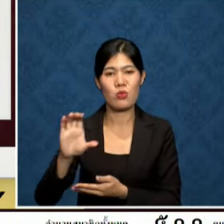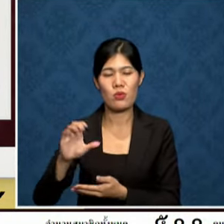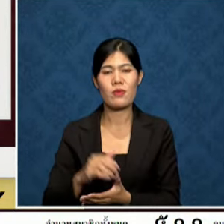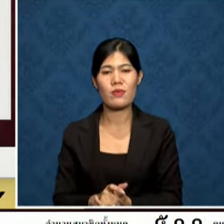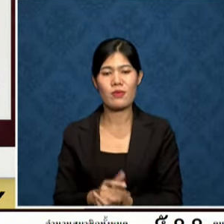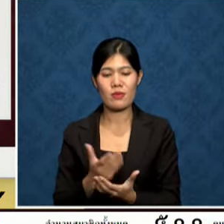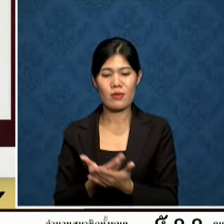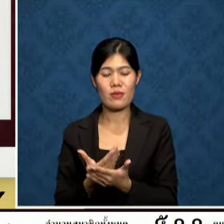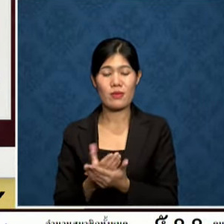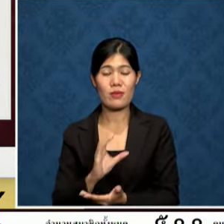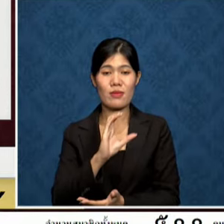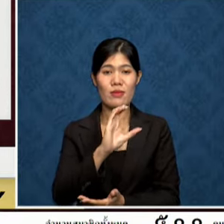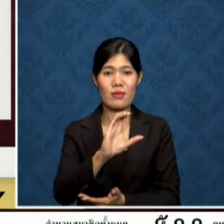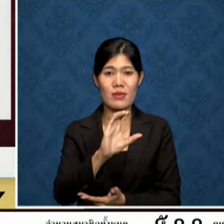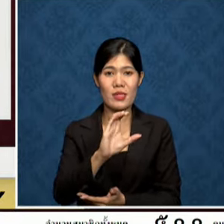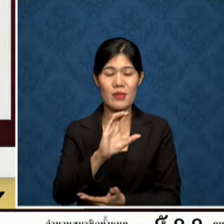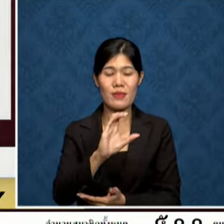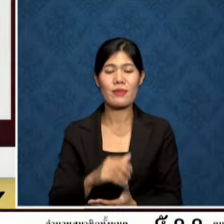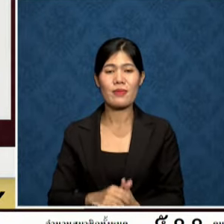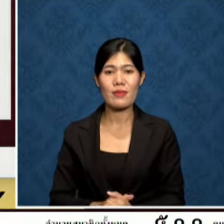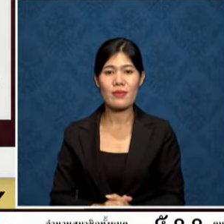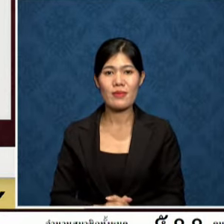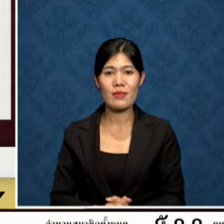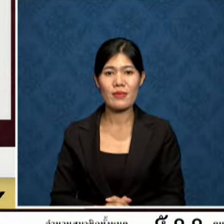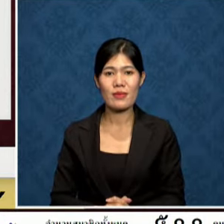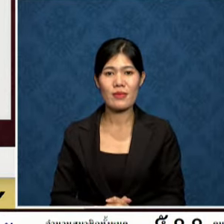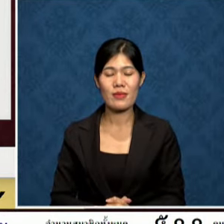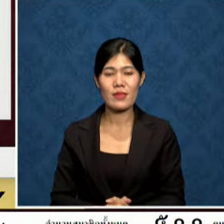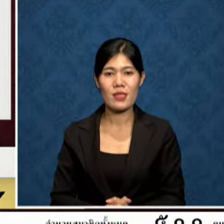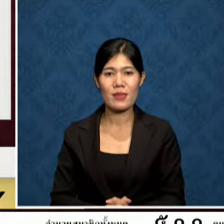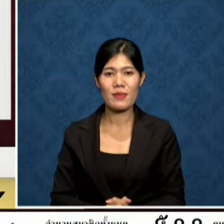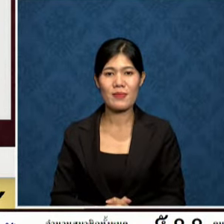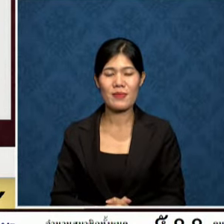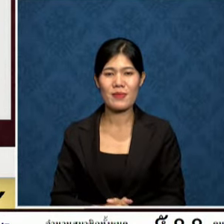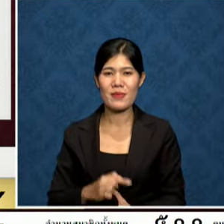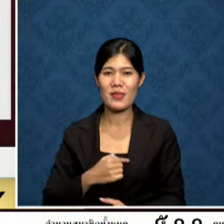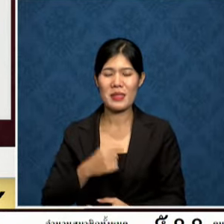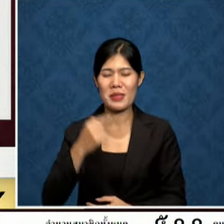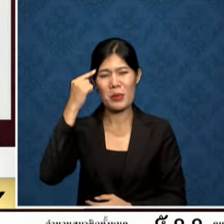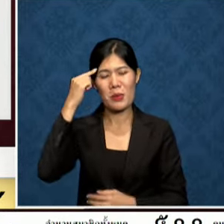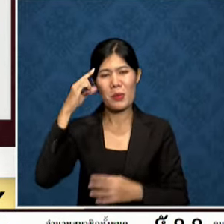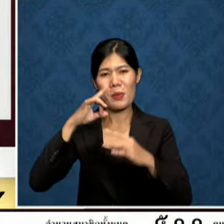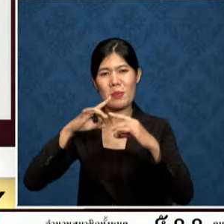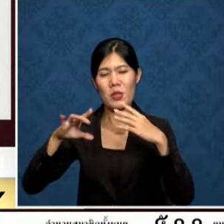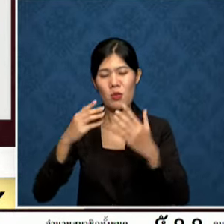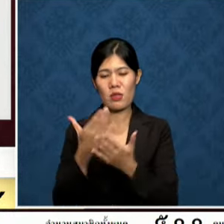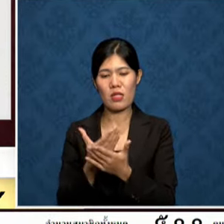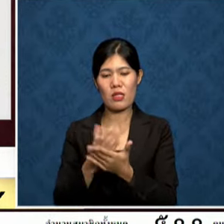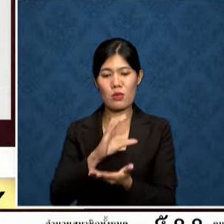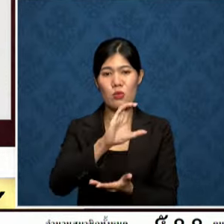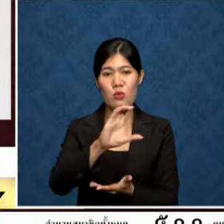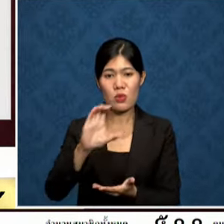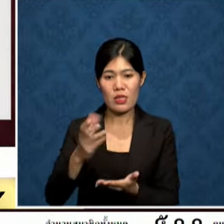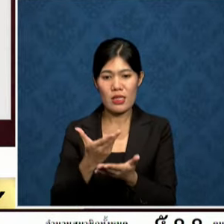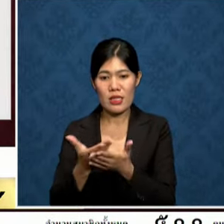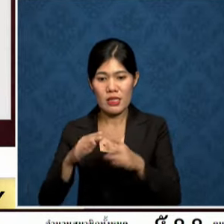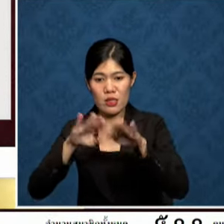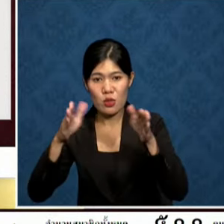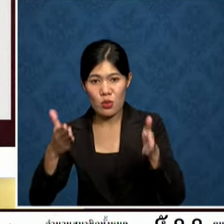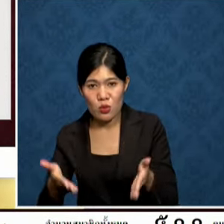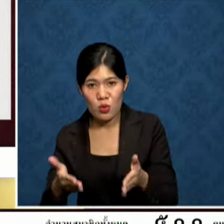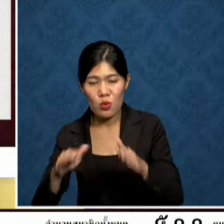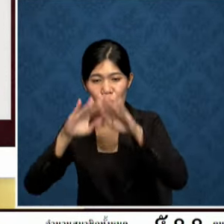ต่างหน้าค่ะท่านประธานนะคะแต่ว่าถึงแม้ว่าเราจะไม่ได้เห็นด้วยกับนิยามของรายจ่ายลงทุนบ้านเราเนาะที่นับหมดว่ามีซื้อโต๊ะตู้เตียงอาวุธ